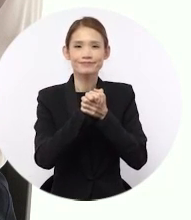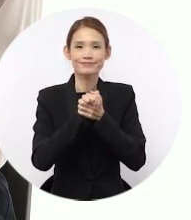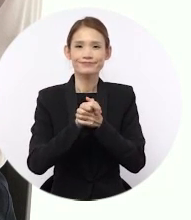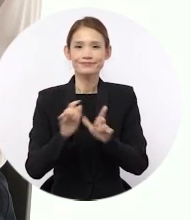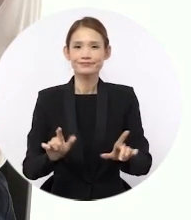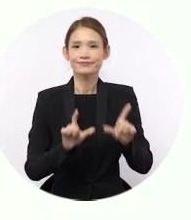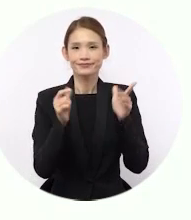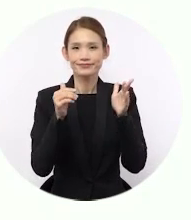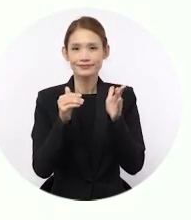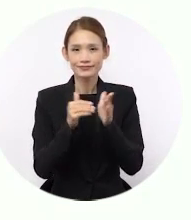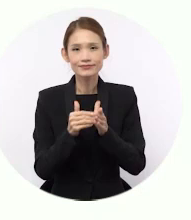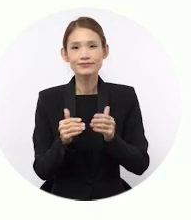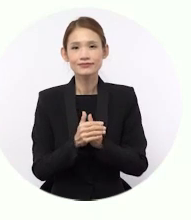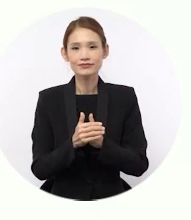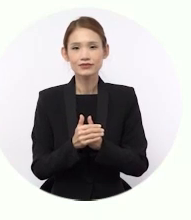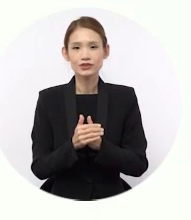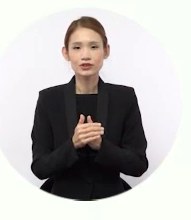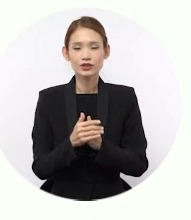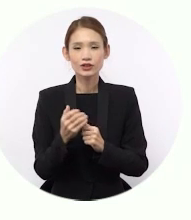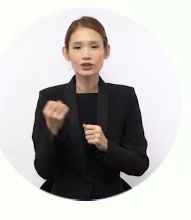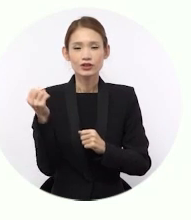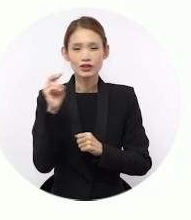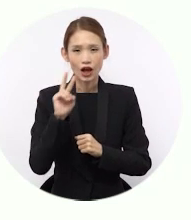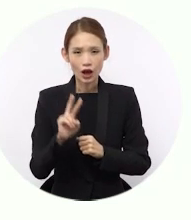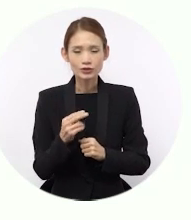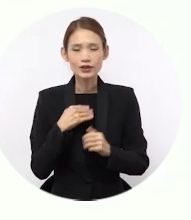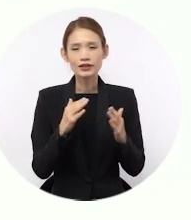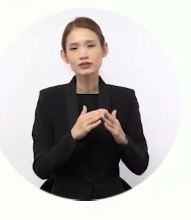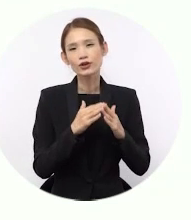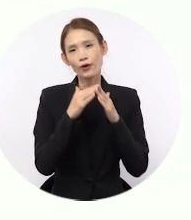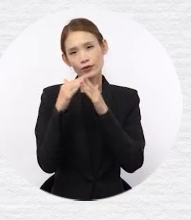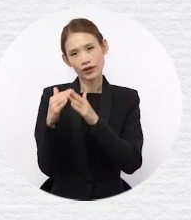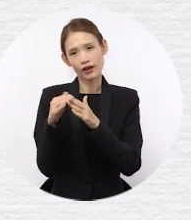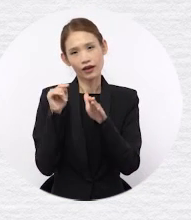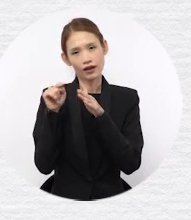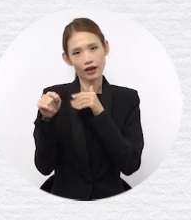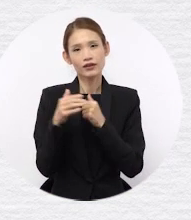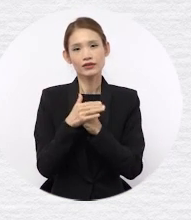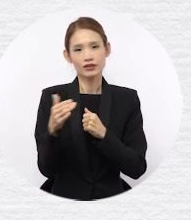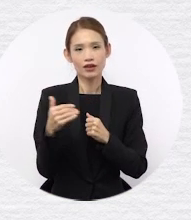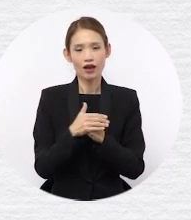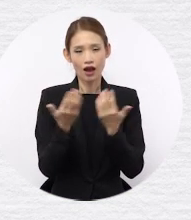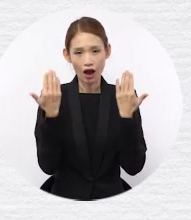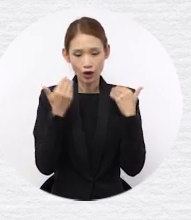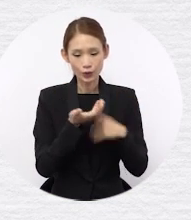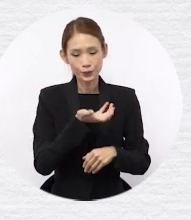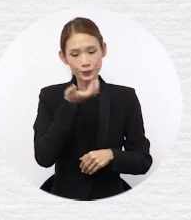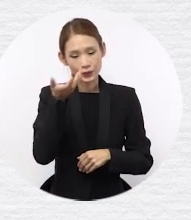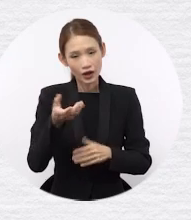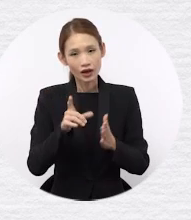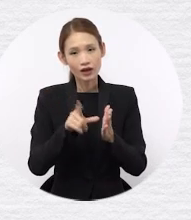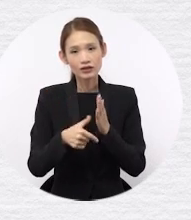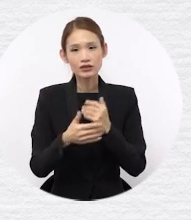지냈어요. 그러던 중 제가 전학을 가게 됐는데 친구들이 많은 학교에 가니까 오히려 모두